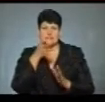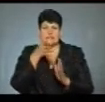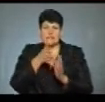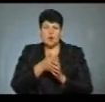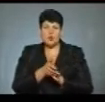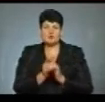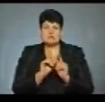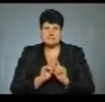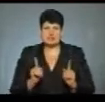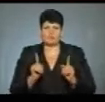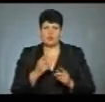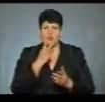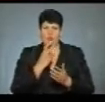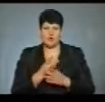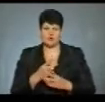мод.